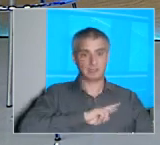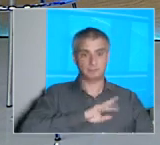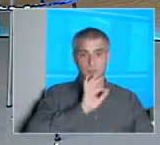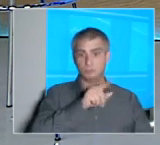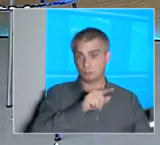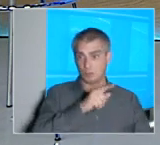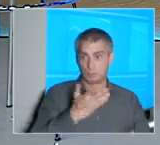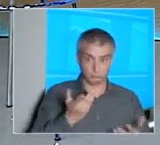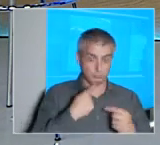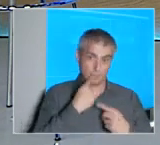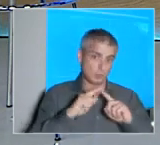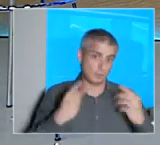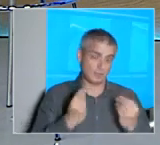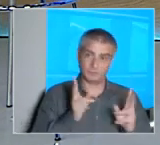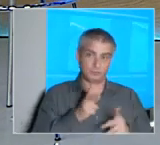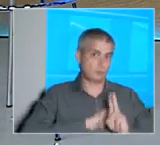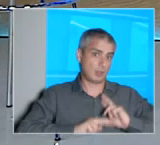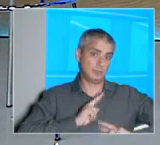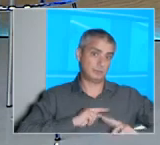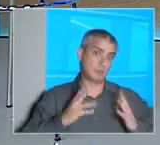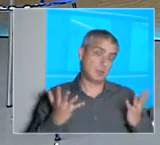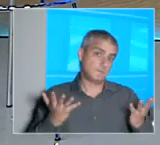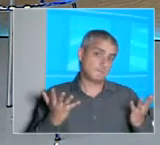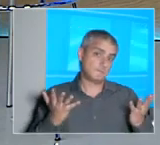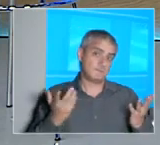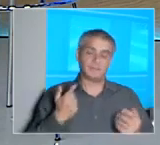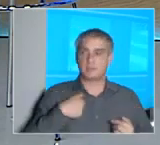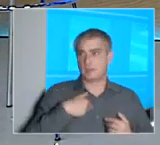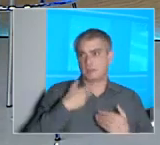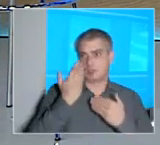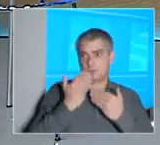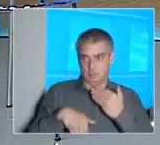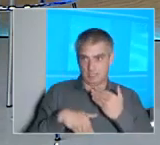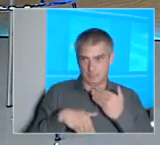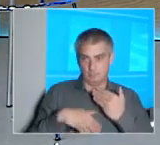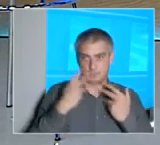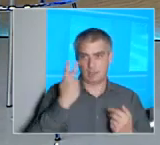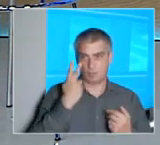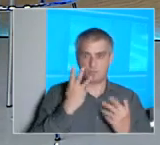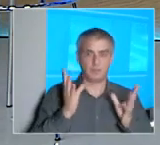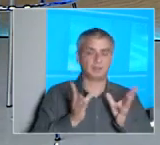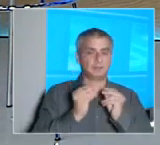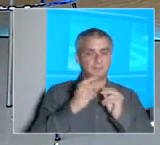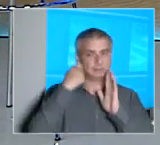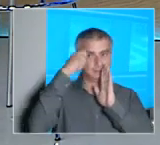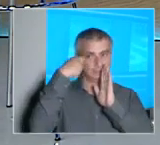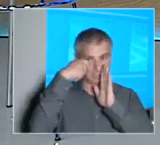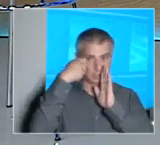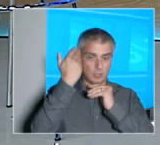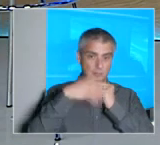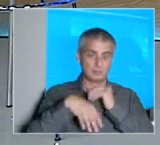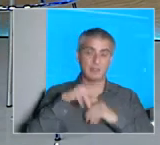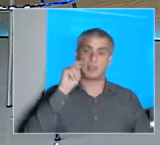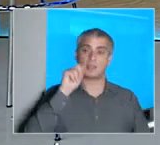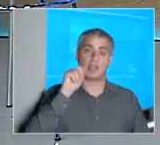בשבילו, כלומר כל מיני דברים בלתי נסבלים. טוב, אנחנו נסיים כמובן עם סרטון פרידה